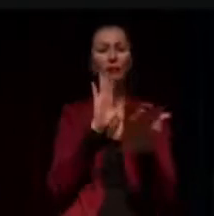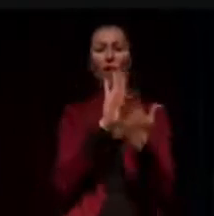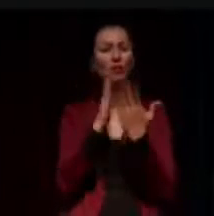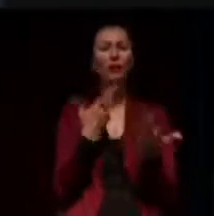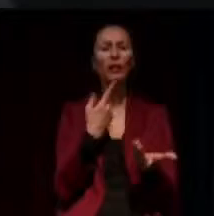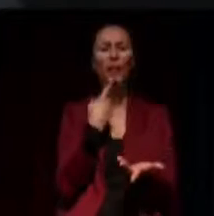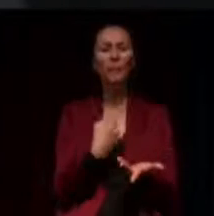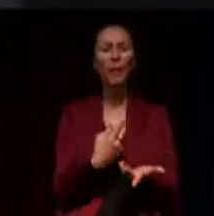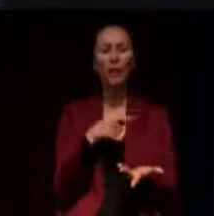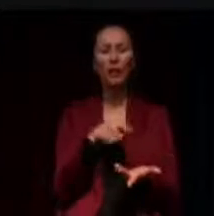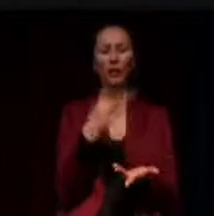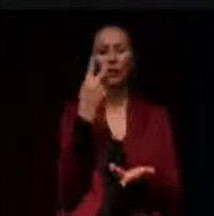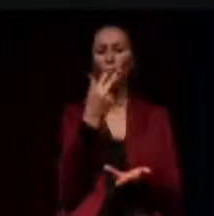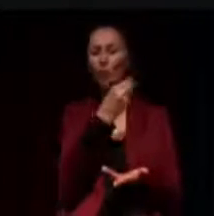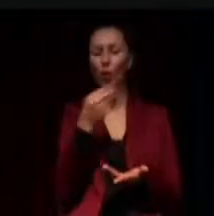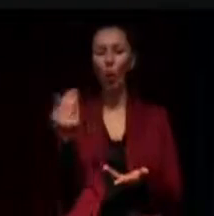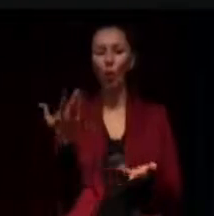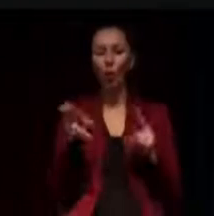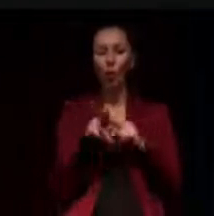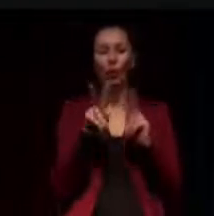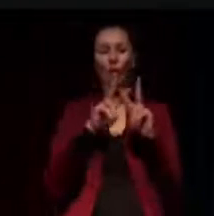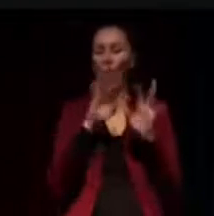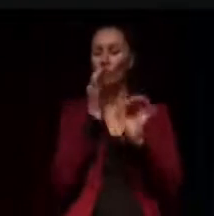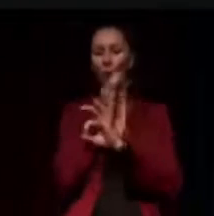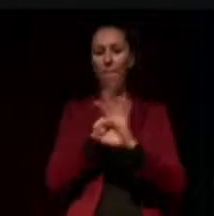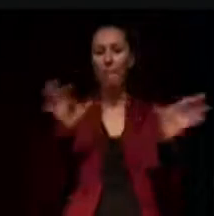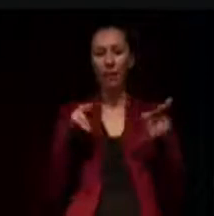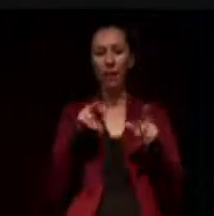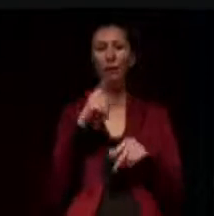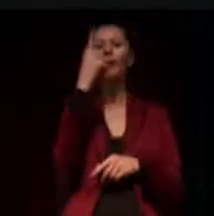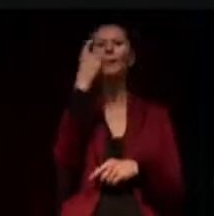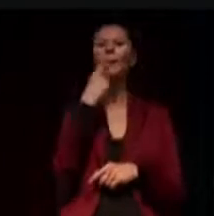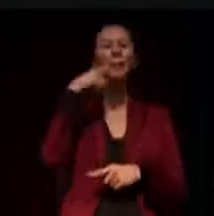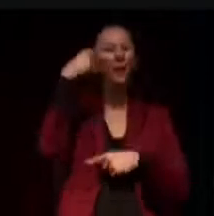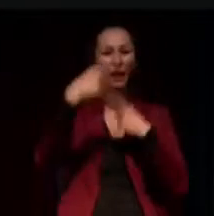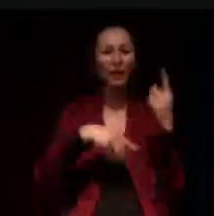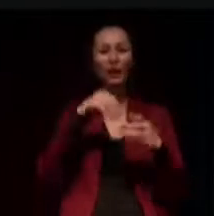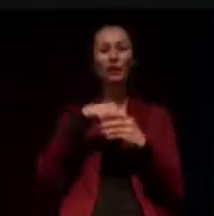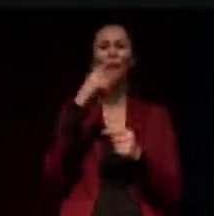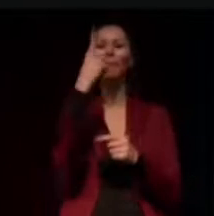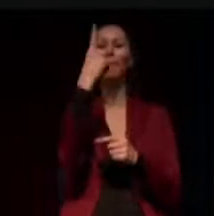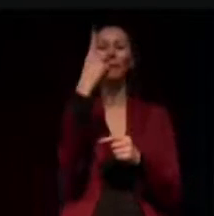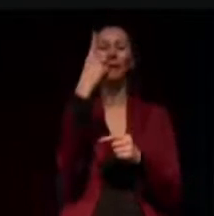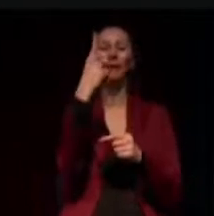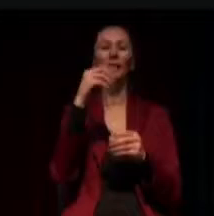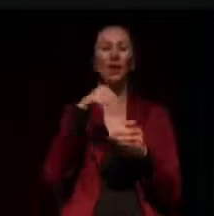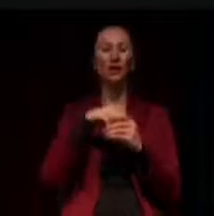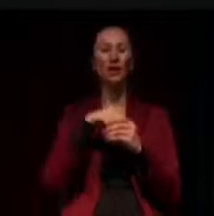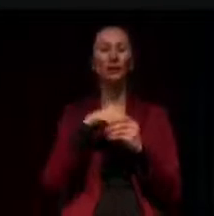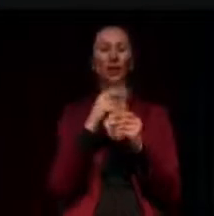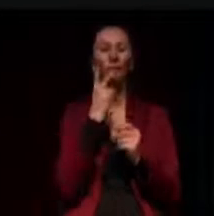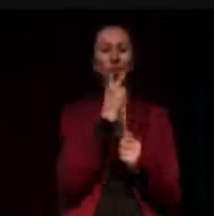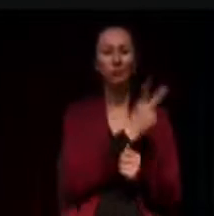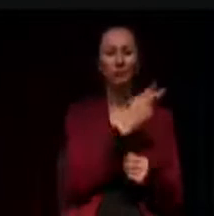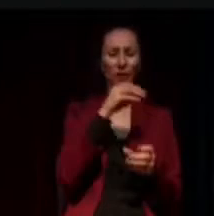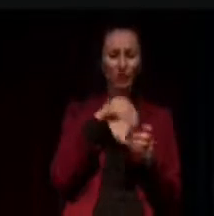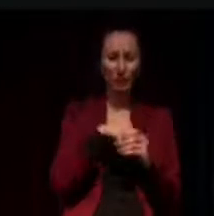2,5 milyon çünkü muazzam bir rakam gibi duruyor. Yıllık 1 megawatta denk geliyor. Yıllık 1